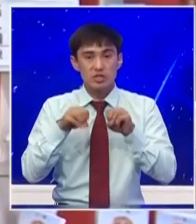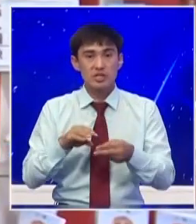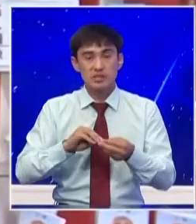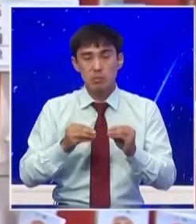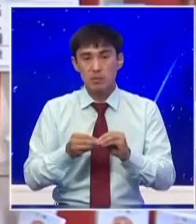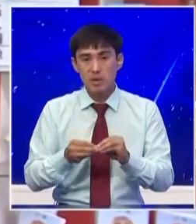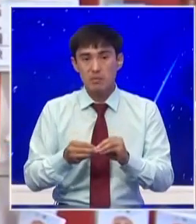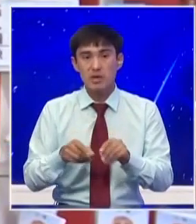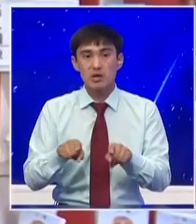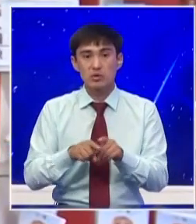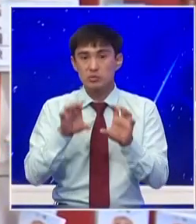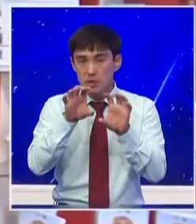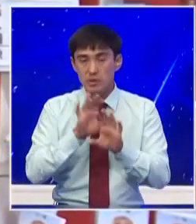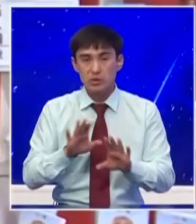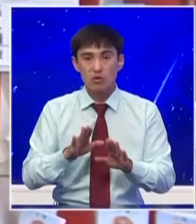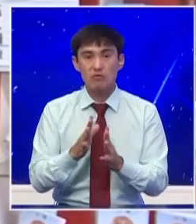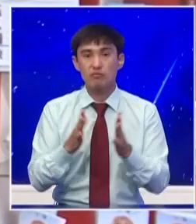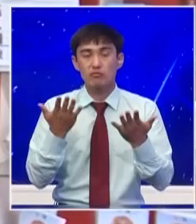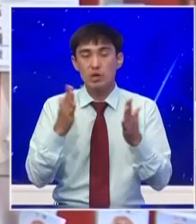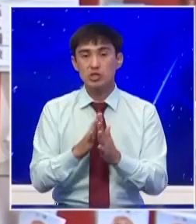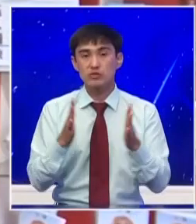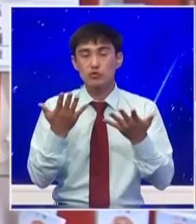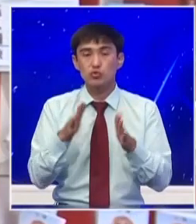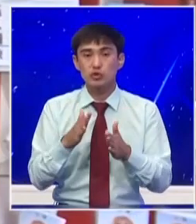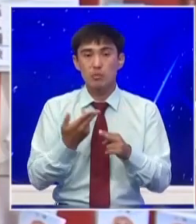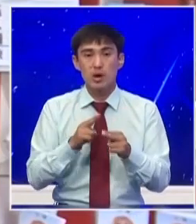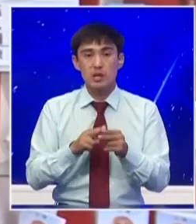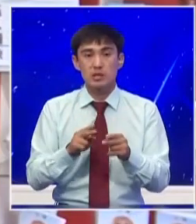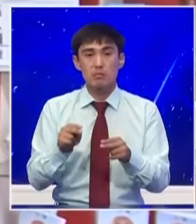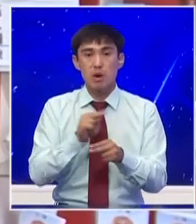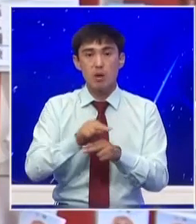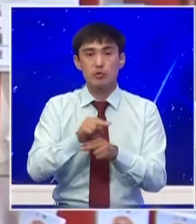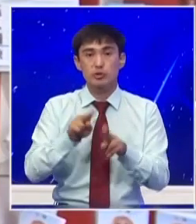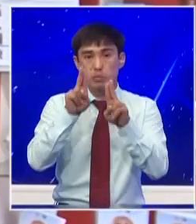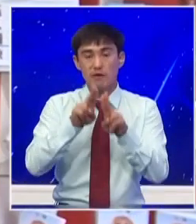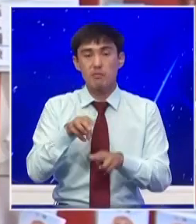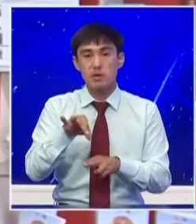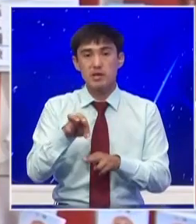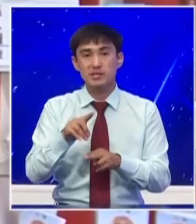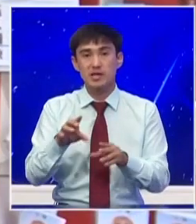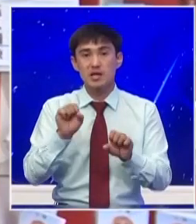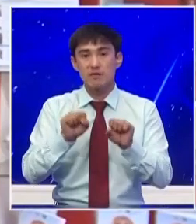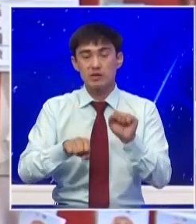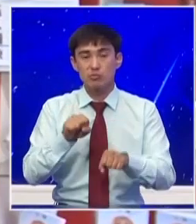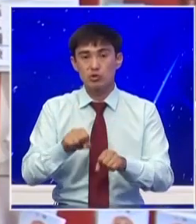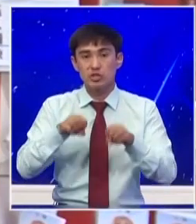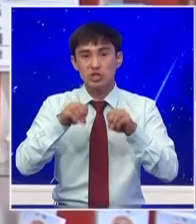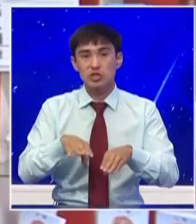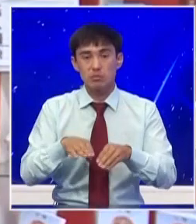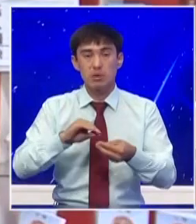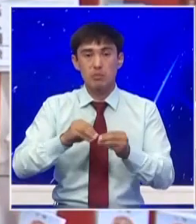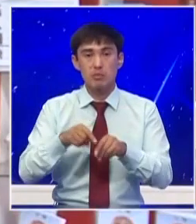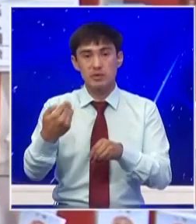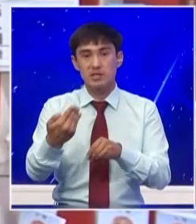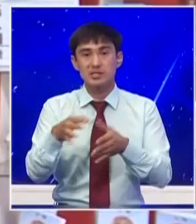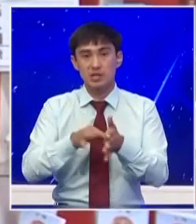какие-то проблемы тоже не по законам в большинстве случаев. А потому обучить население правилам медиации и дать возможность решить проблему там